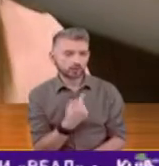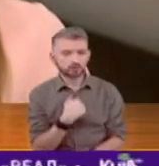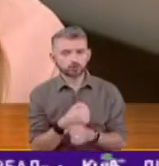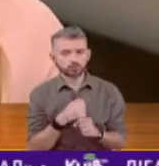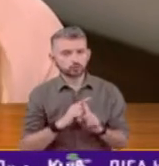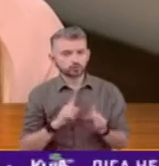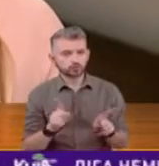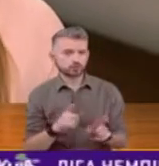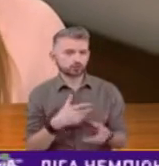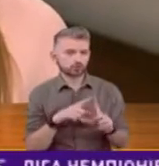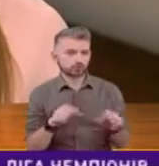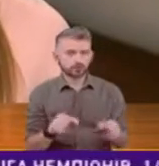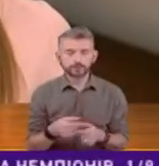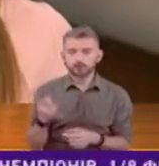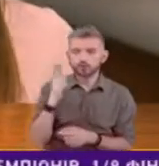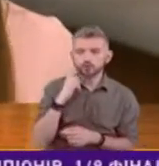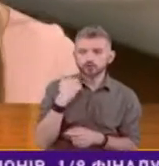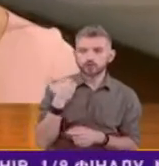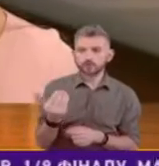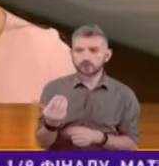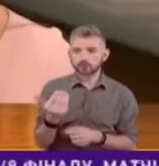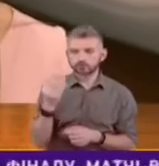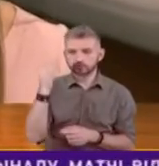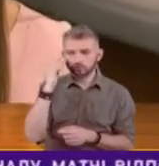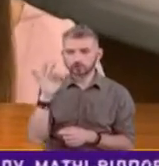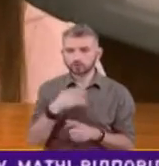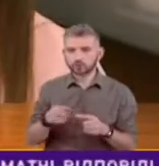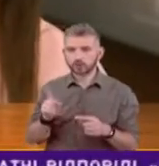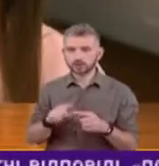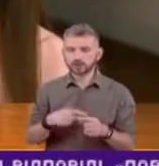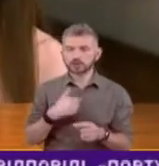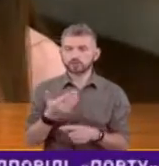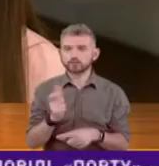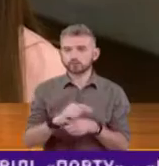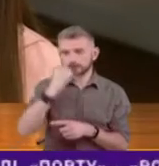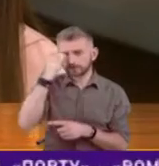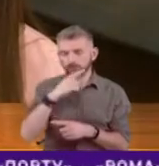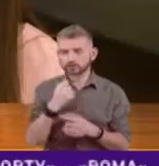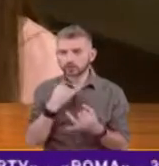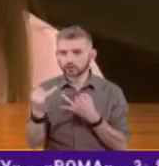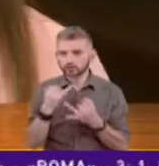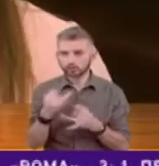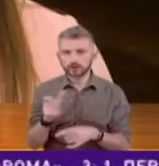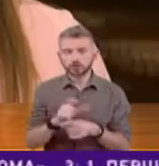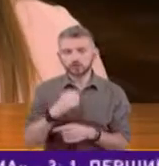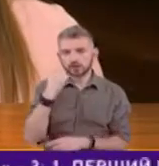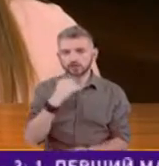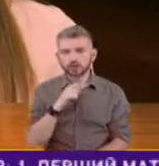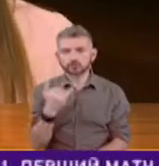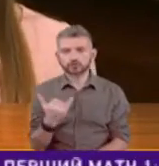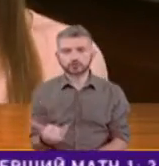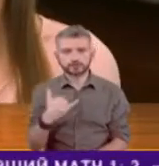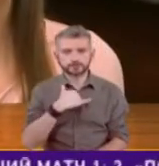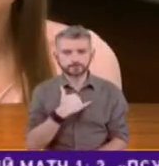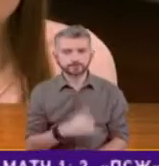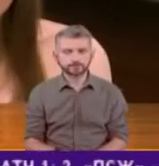особливо таку надзвичайну школу. Почули, пане Вадиме, почули вашу точку зору з приводу цього. Я вам надзвичайно вдячна за розмову і дуже дякую, що сьогодні ви завітали до